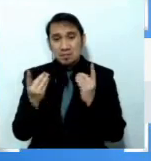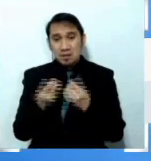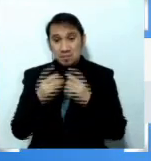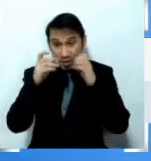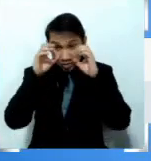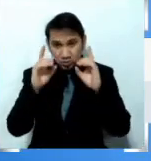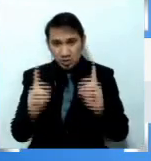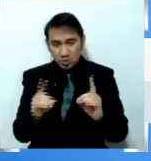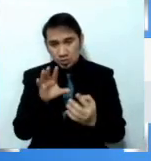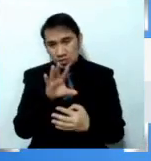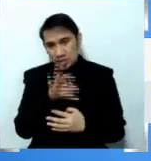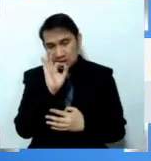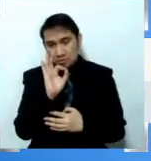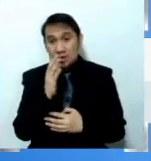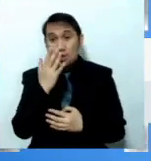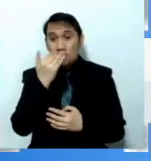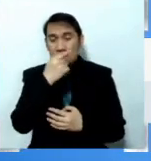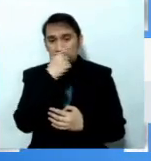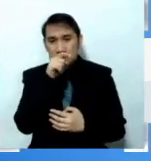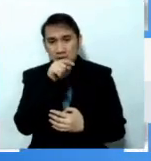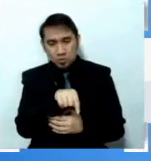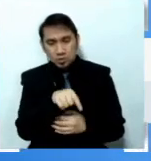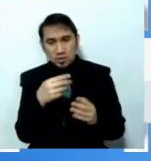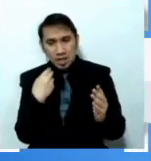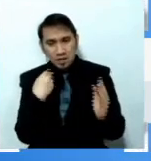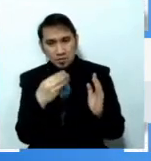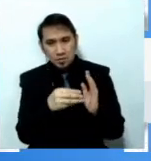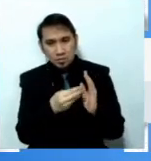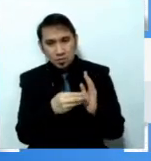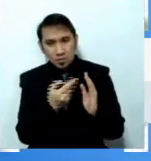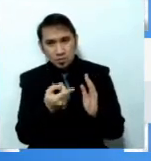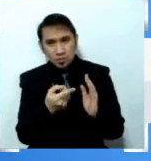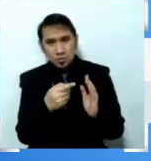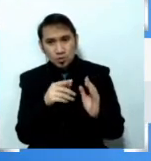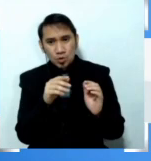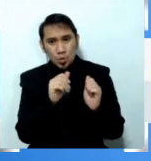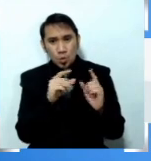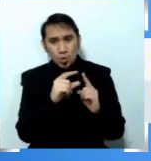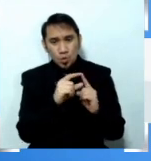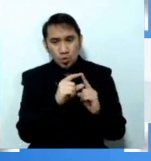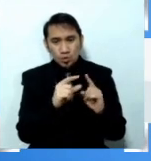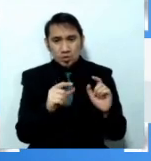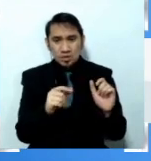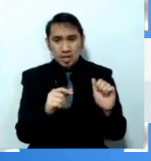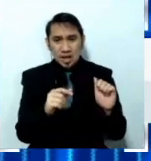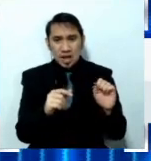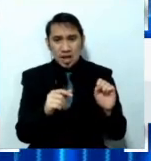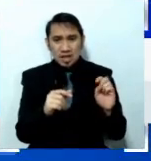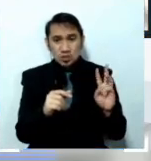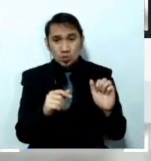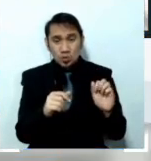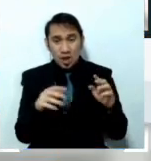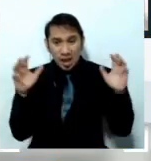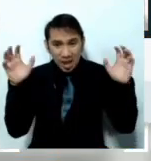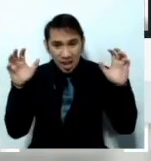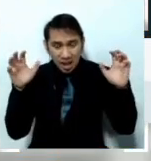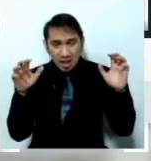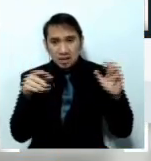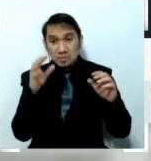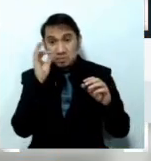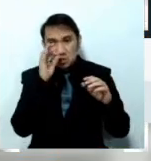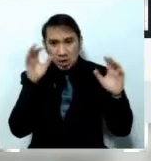Sa pagbibigay kahulugan kasi sa module sa salitang aswang, may kasamang salitang hindi kaaya-aya. Ang mga ito